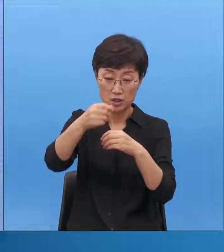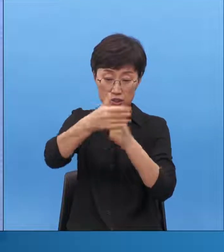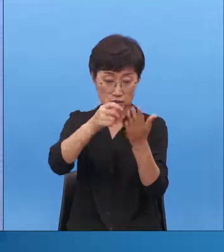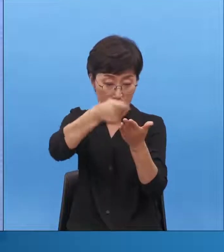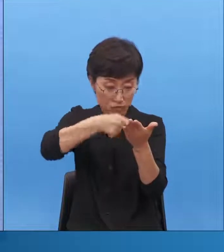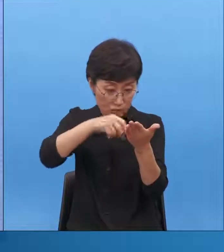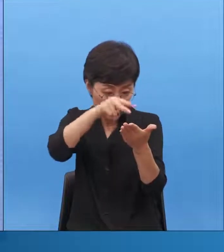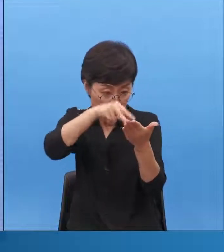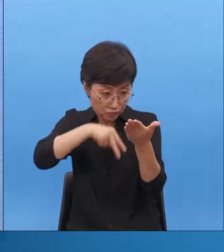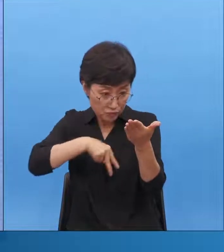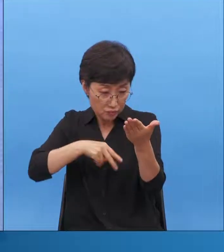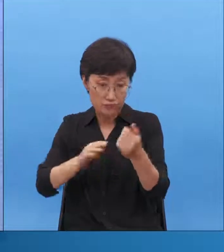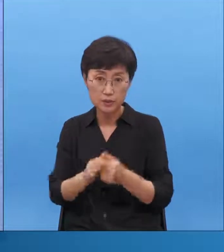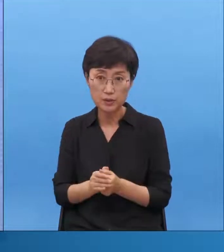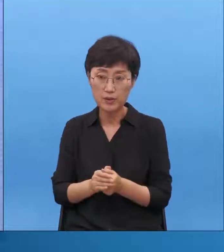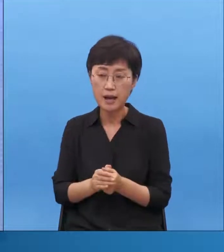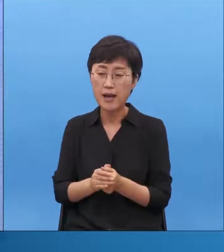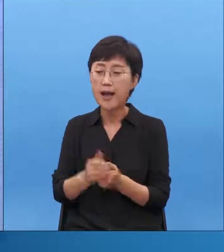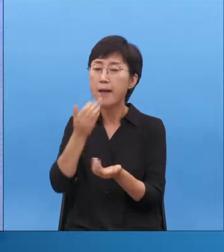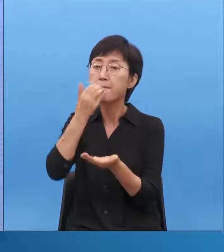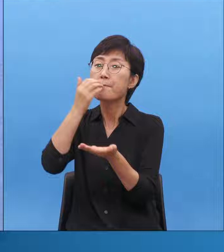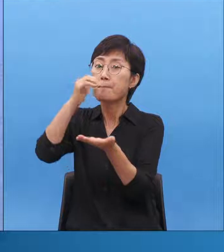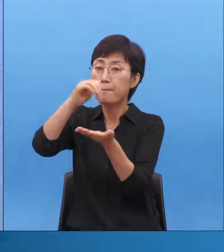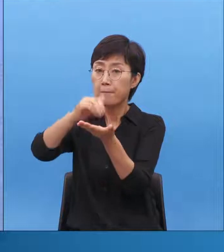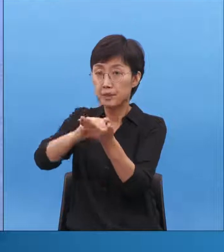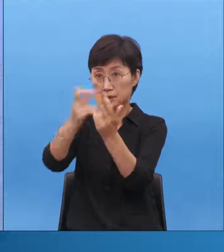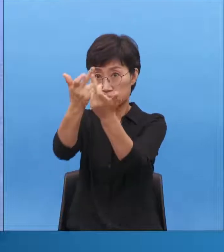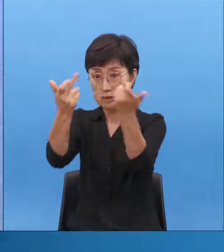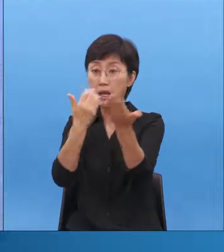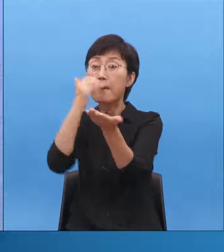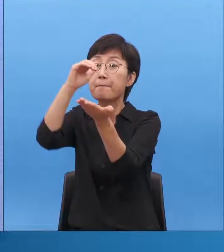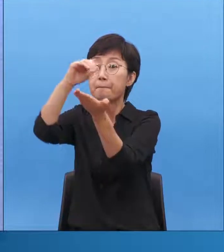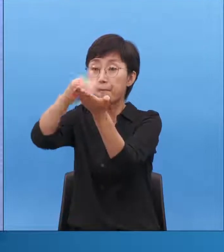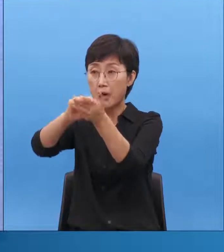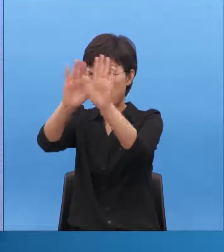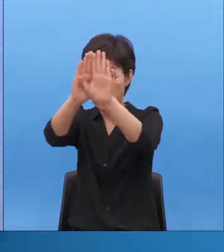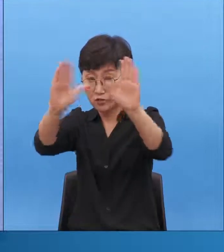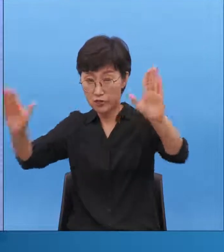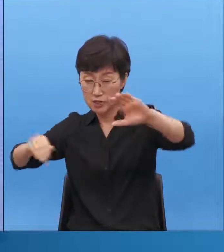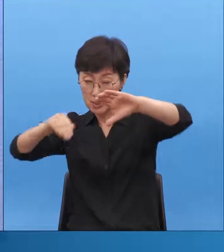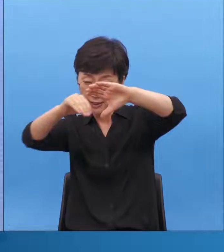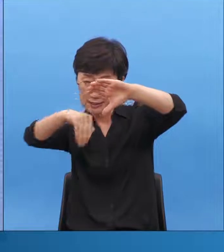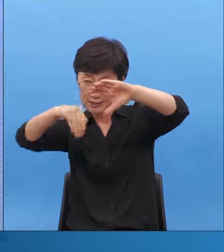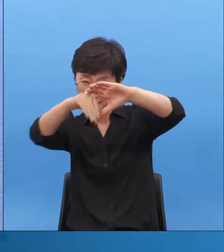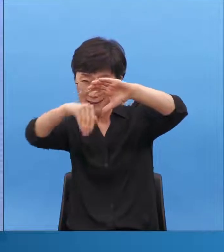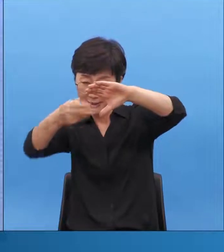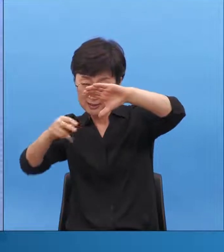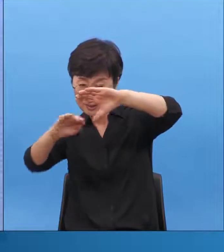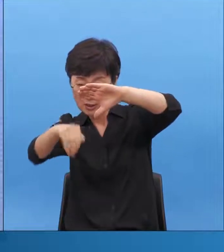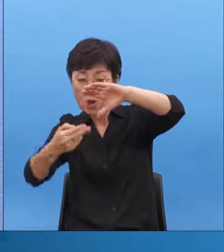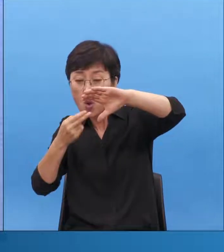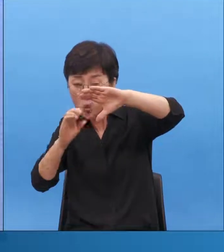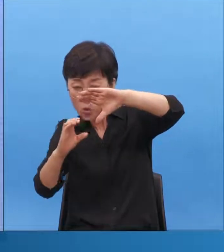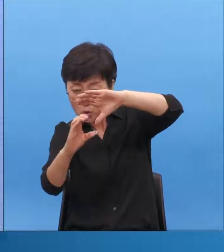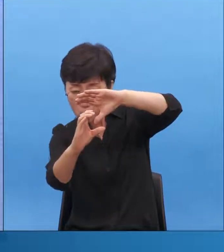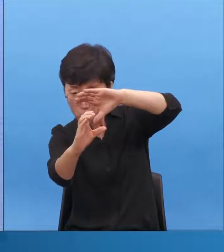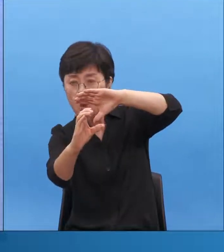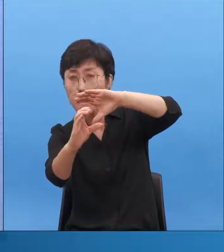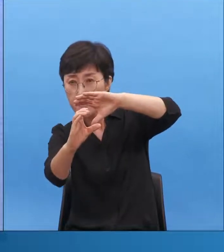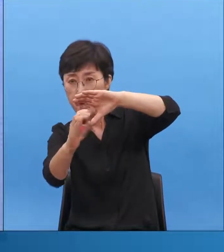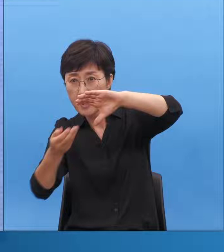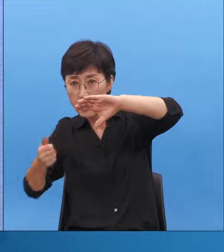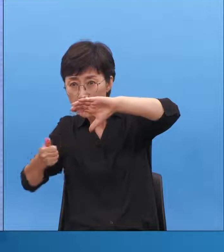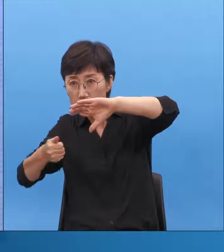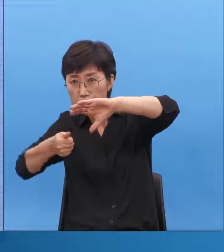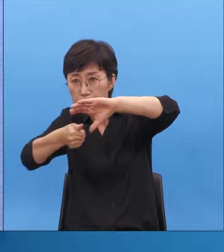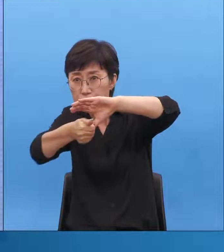있냐면요. 바위 속에 있는 무덤이랬어요. And if you look here, it says that it was a tomb cut out from a rock. 이건 완전히 다른 말입니다. This is something very